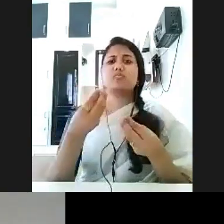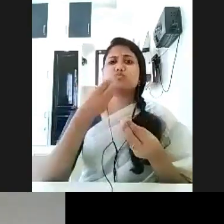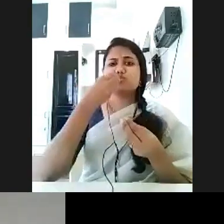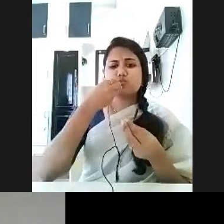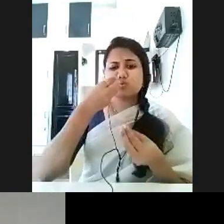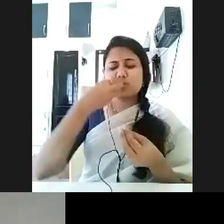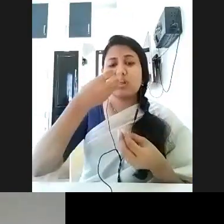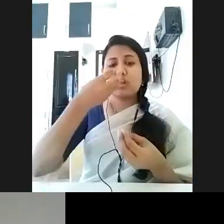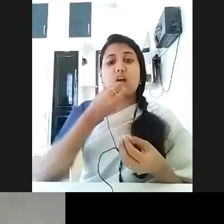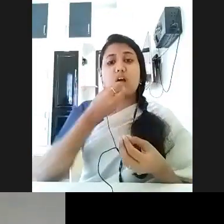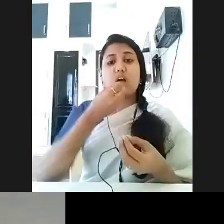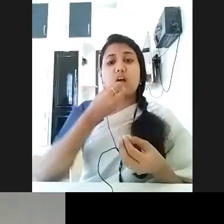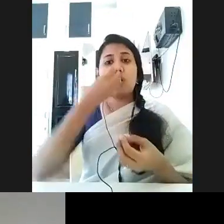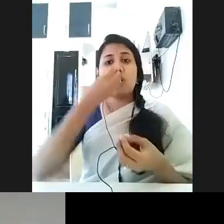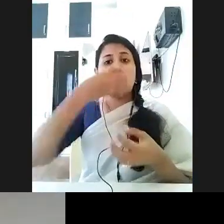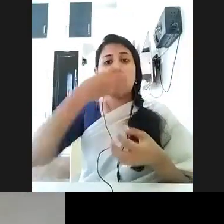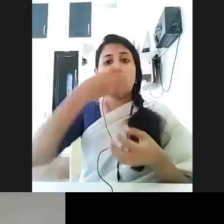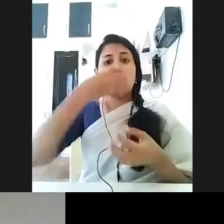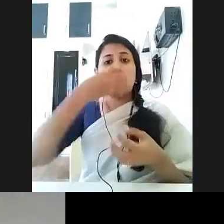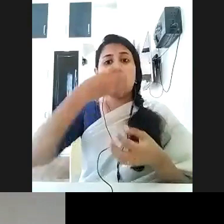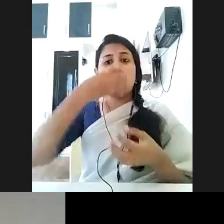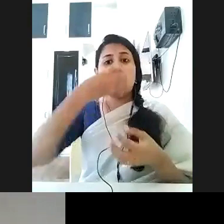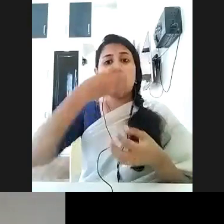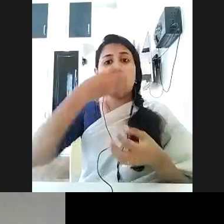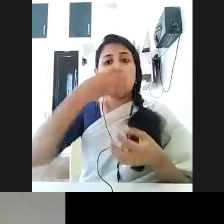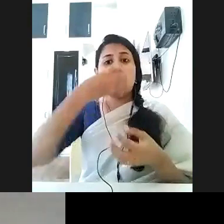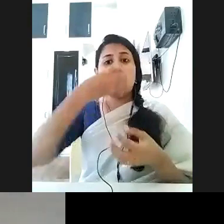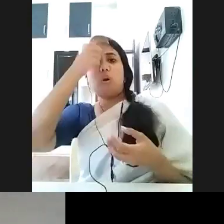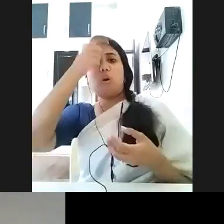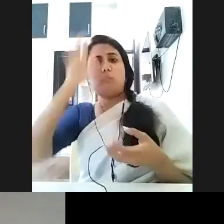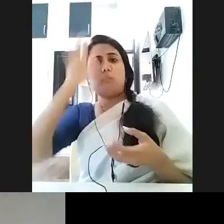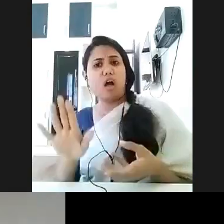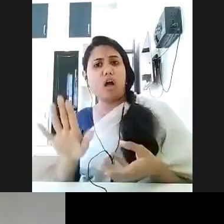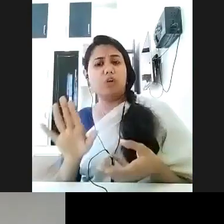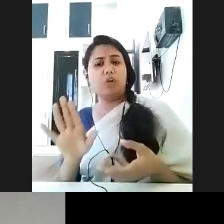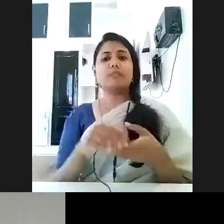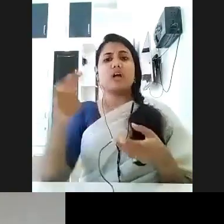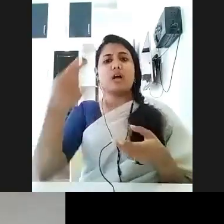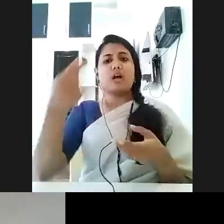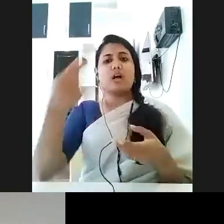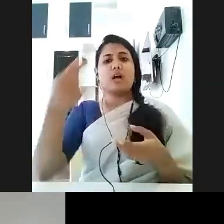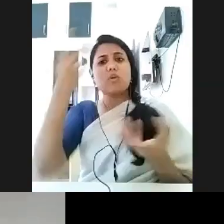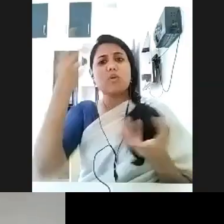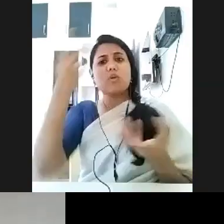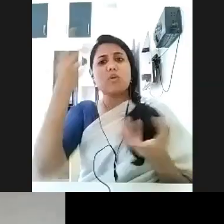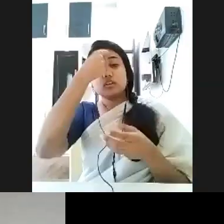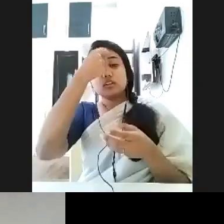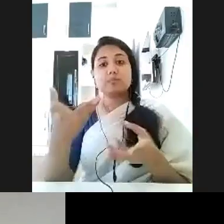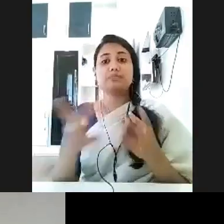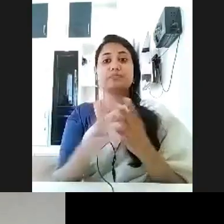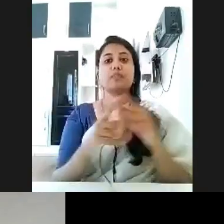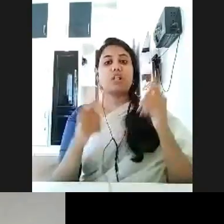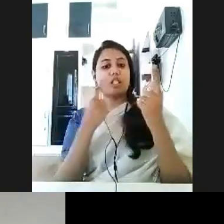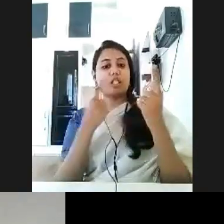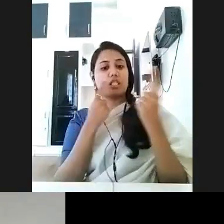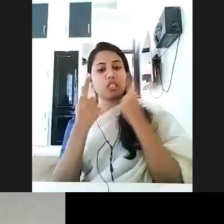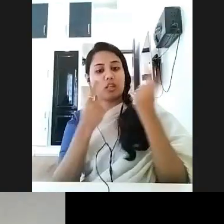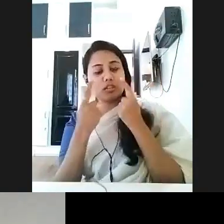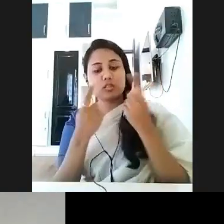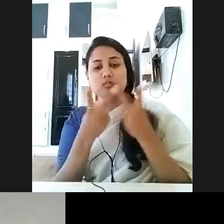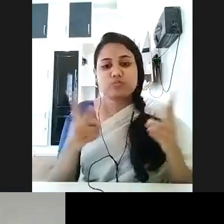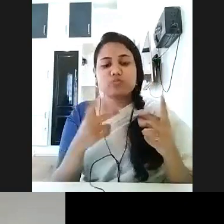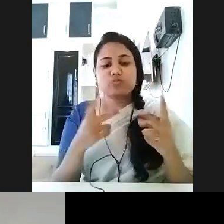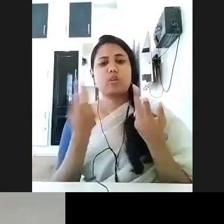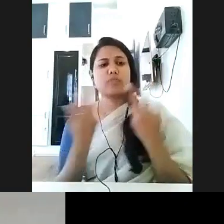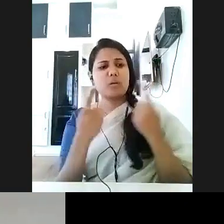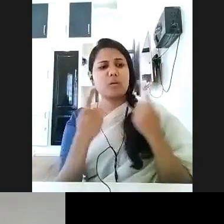വിഴുങ്ങാൻ പ്രയാസവും കാര്യങ്ങളും ഉണ്ടാവുന്നതാണ്. സോ അങ്ങനത്തുള്ള കുട്ടിക്ക് ബേരിയം സ്വാലോ ടെസ്റ്റ് ഒക്കെ ചെയ്തിട്ട് അവർക്ക് തകുന്ന പോലെ ഭക്ഷണവും കാര്യങ്ങളും